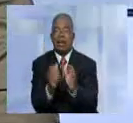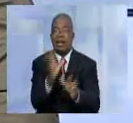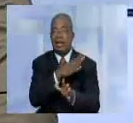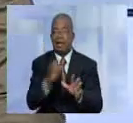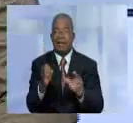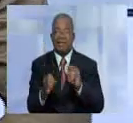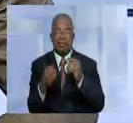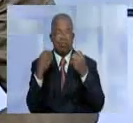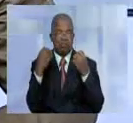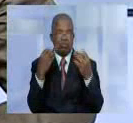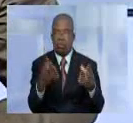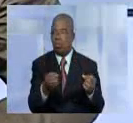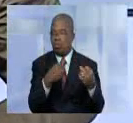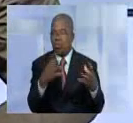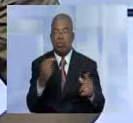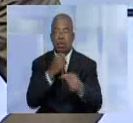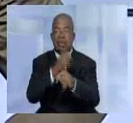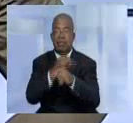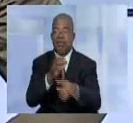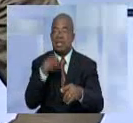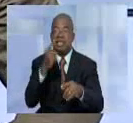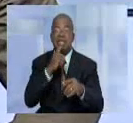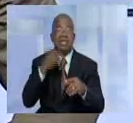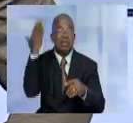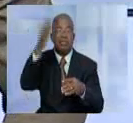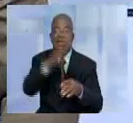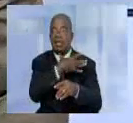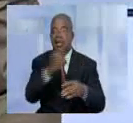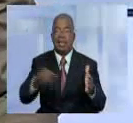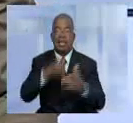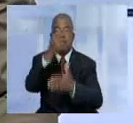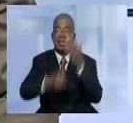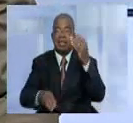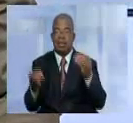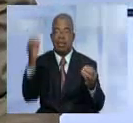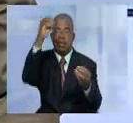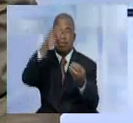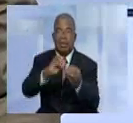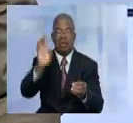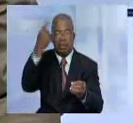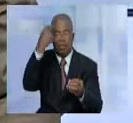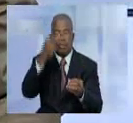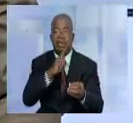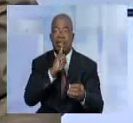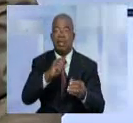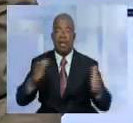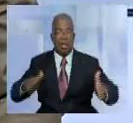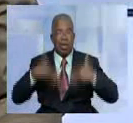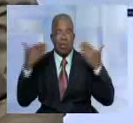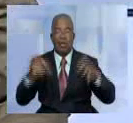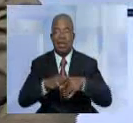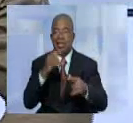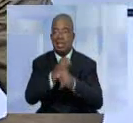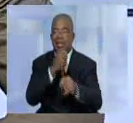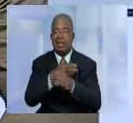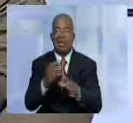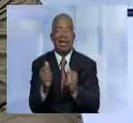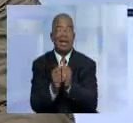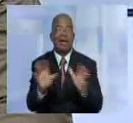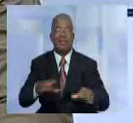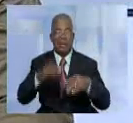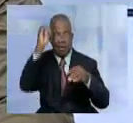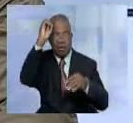de plusieurs chantiers, la valorisation des salaires, le gouvernement est heureux de travailler aux côtés du président de la République